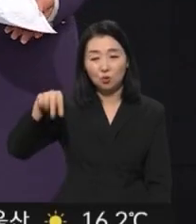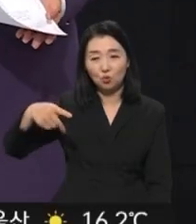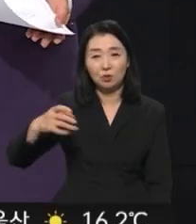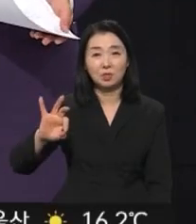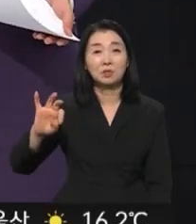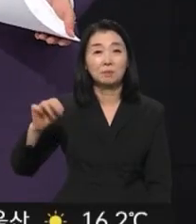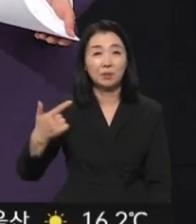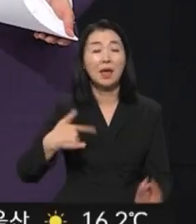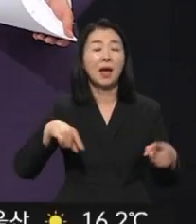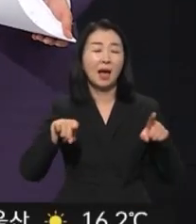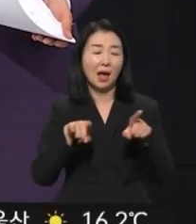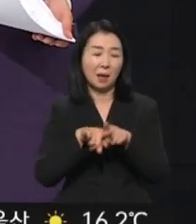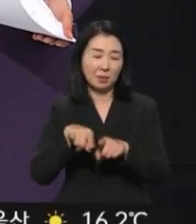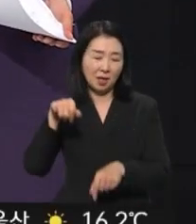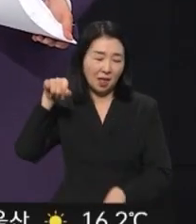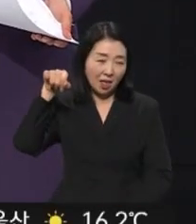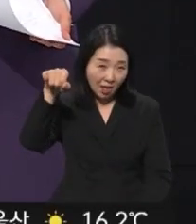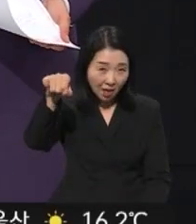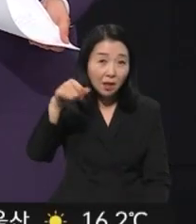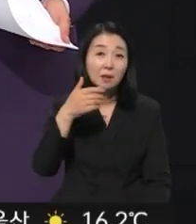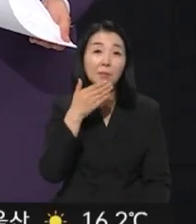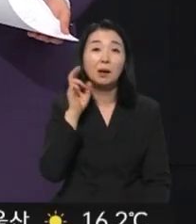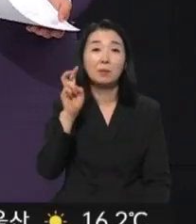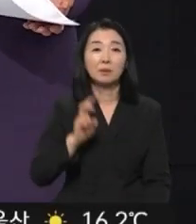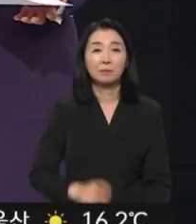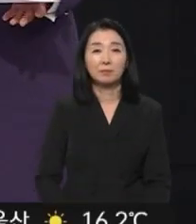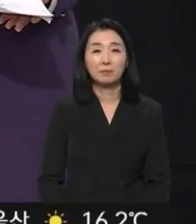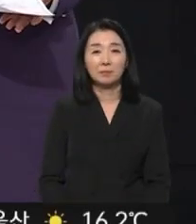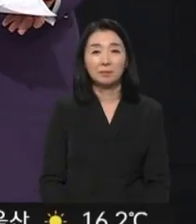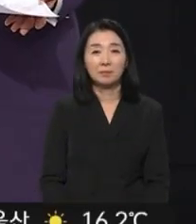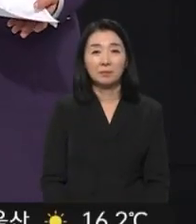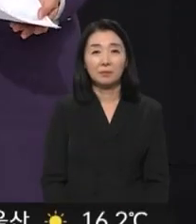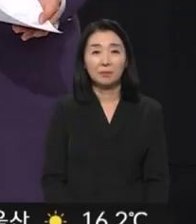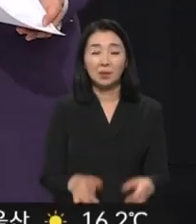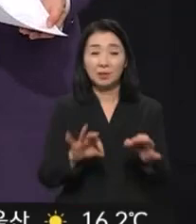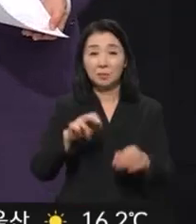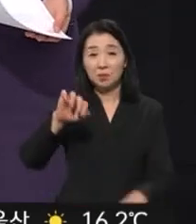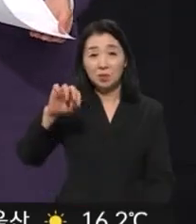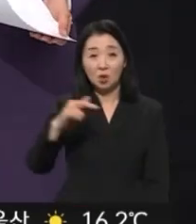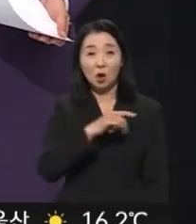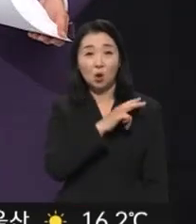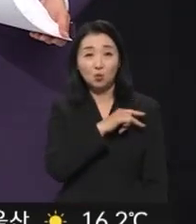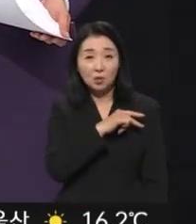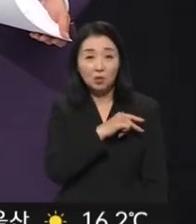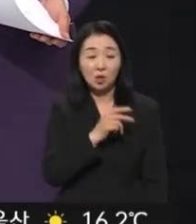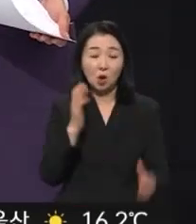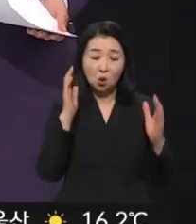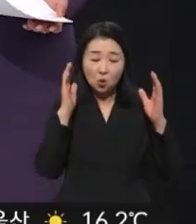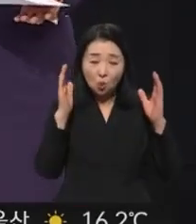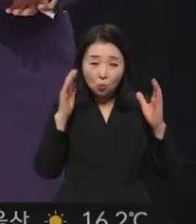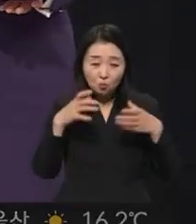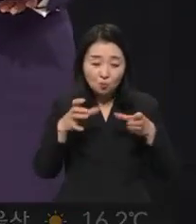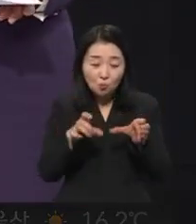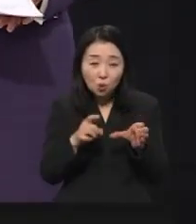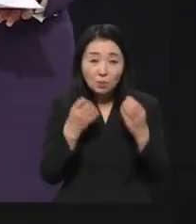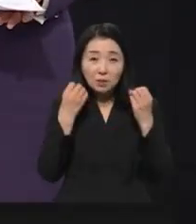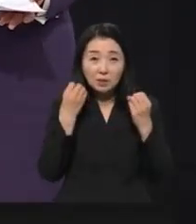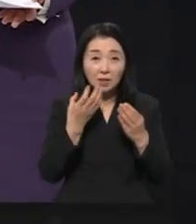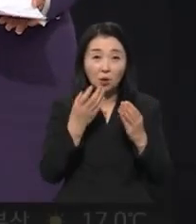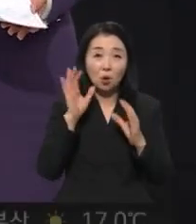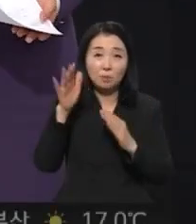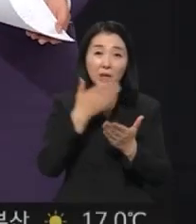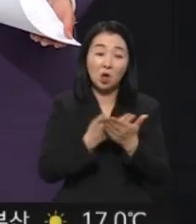등도 잠재적인 당권 주자로 꼽히고 있습니다. 이런 가운데 김기현 의원이 주도하는 공부 모임인 새로운